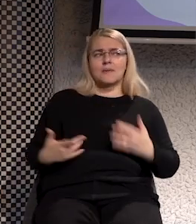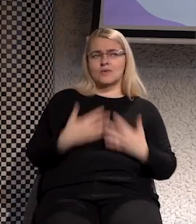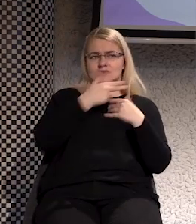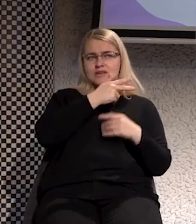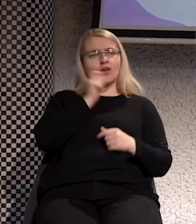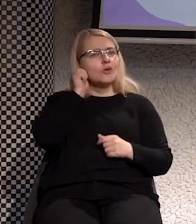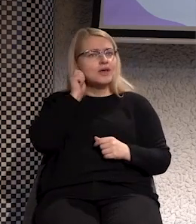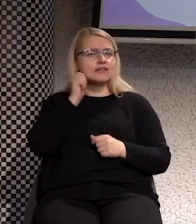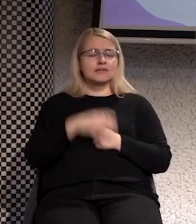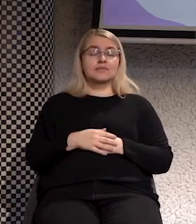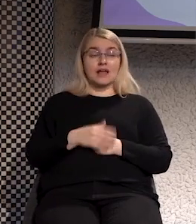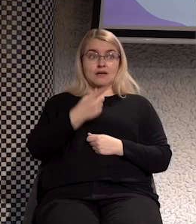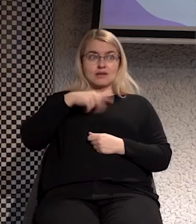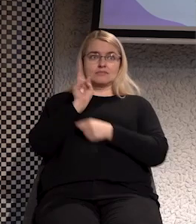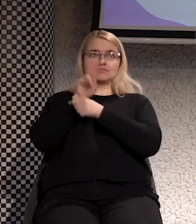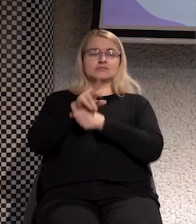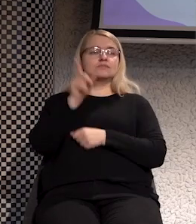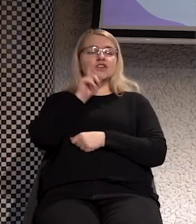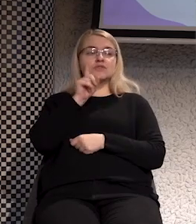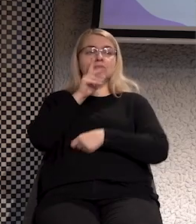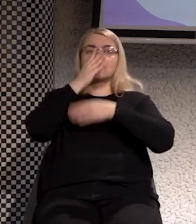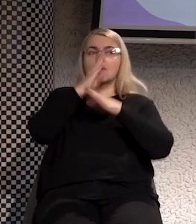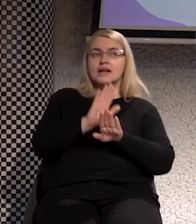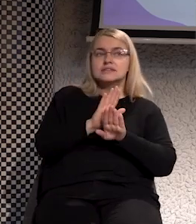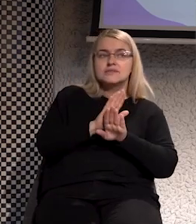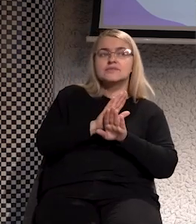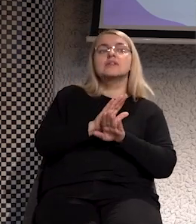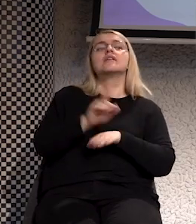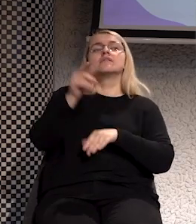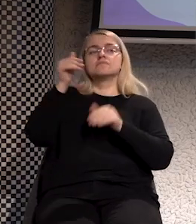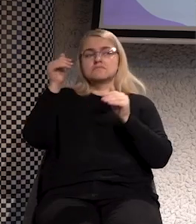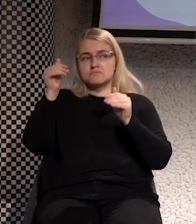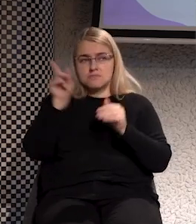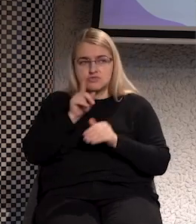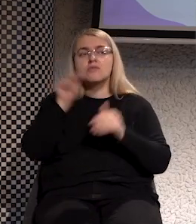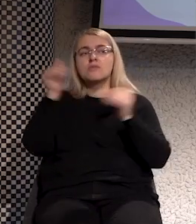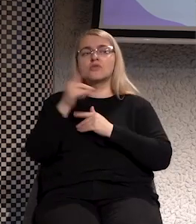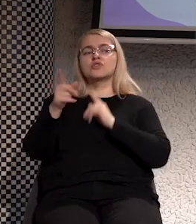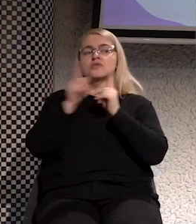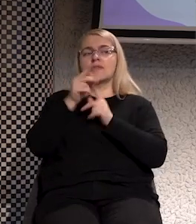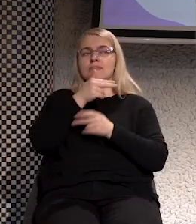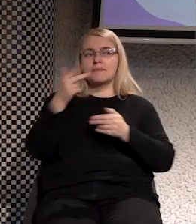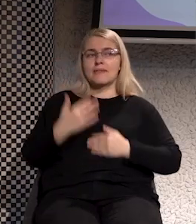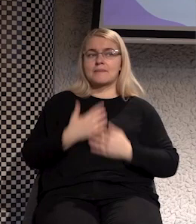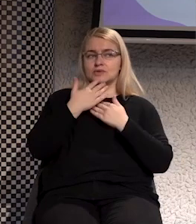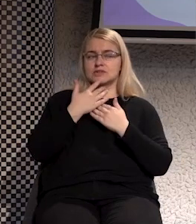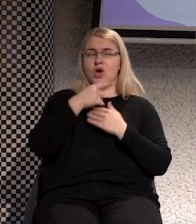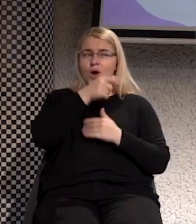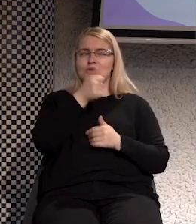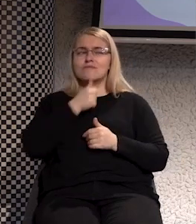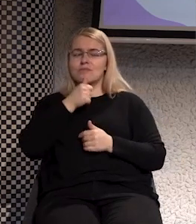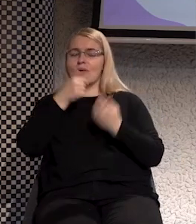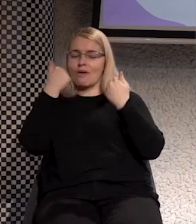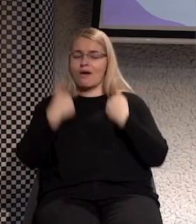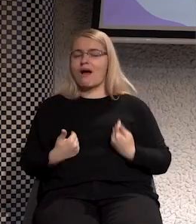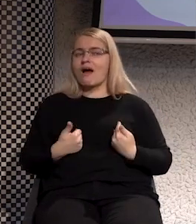jak wchodzimy jako mężczyźni, no to wchodzimy z tym, żeby pokazać, że mężczyzna też może powiedzieć o emocjach. Oni też nas testują, nie? W sensie to jest tak